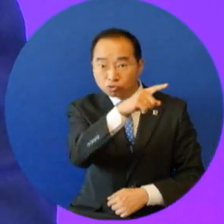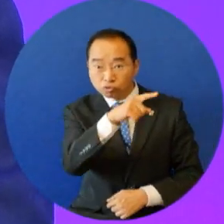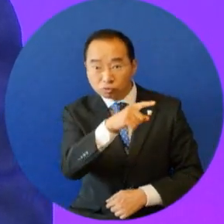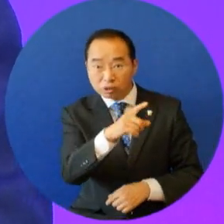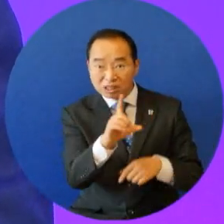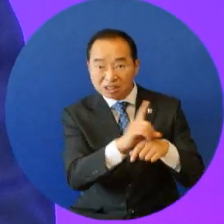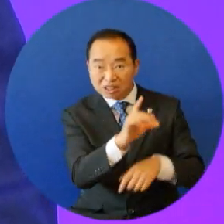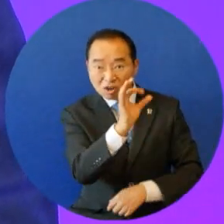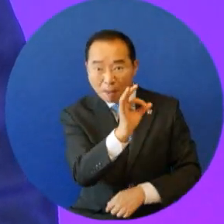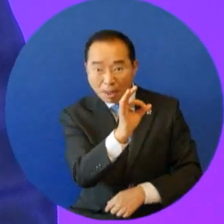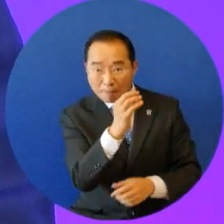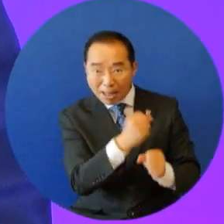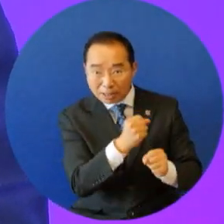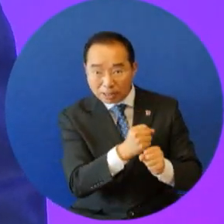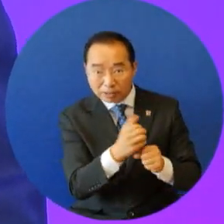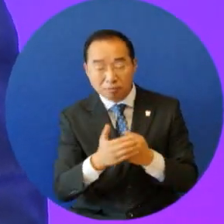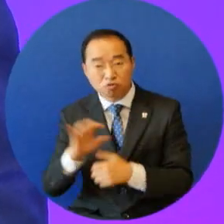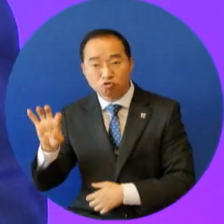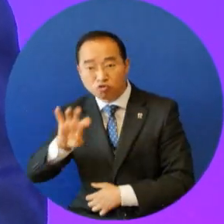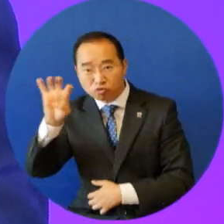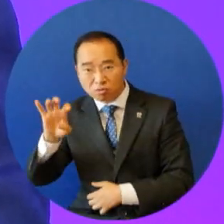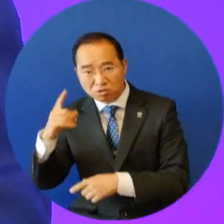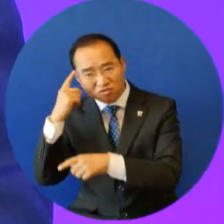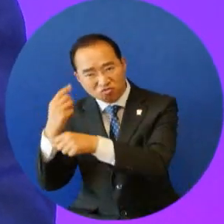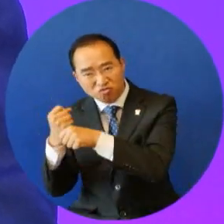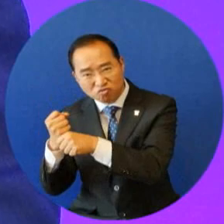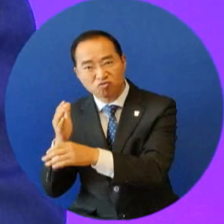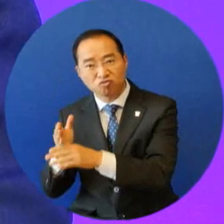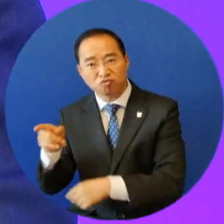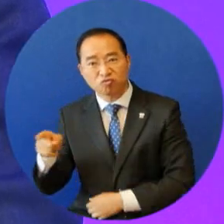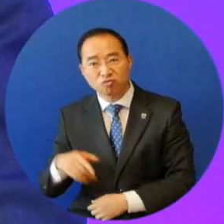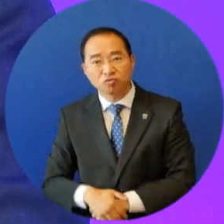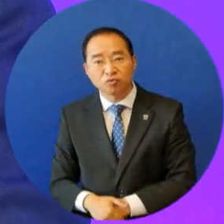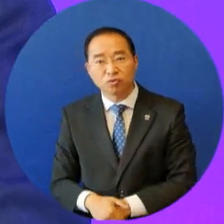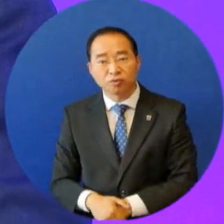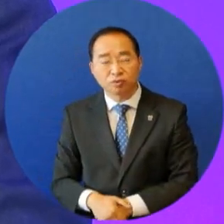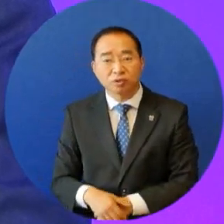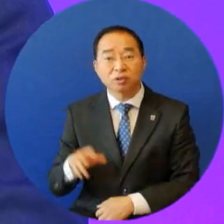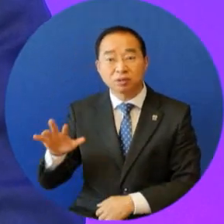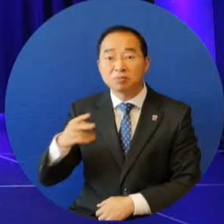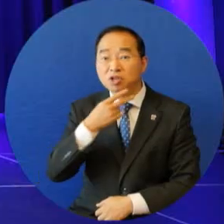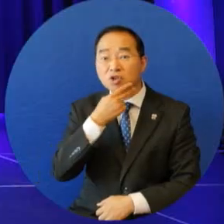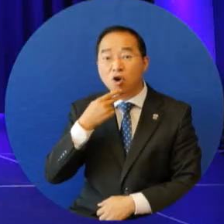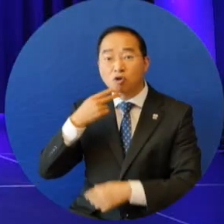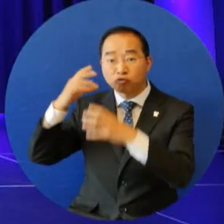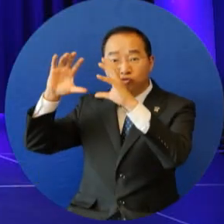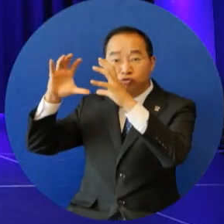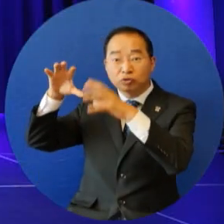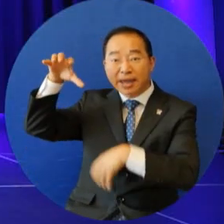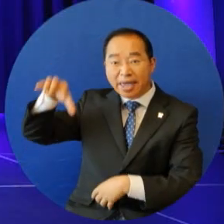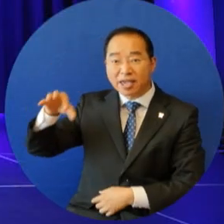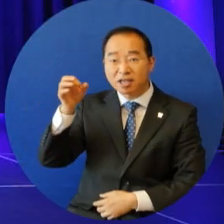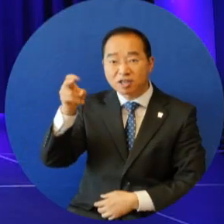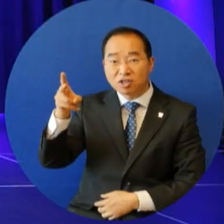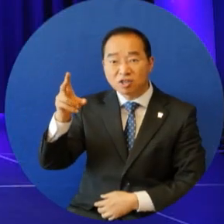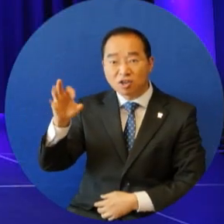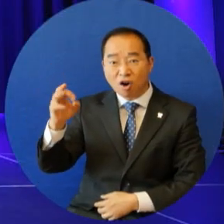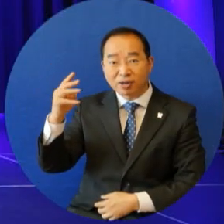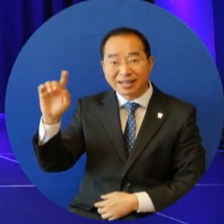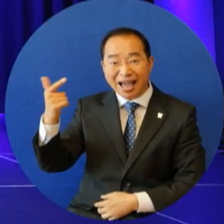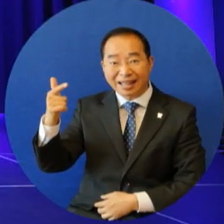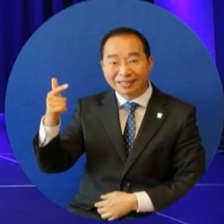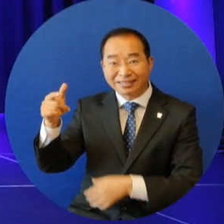중국이 저렇게 디지털 화폐를 내놓으니까는 유럽도 지금 열심히 개발들을 하고 있고 지금 영국의